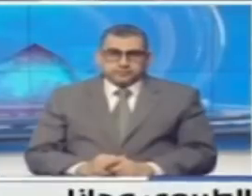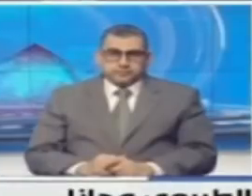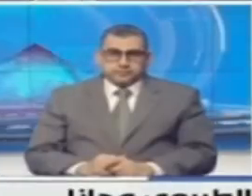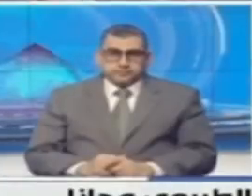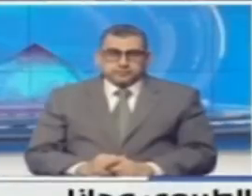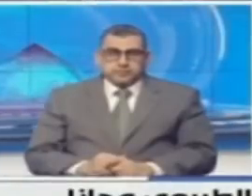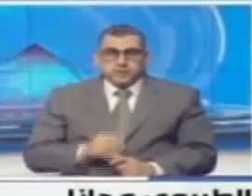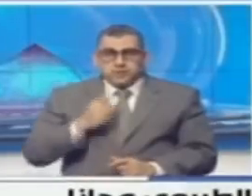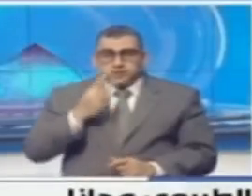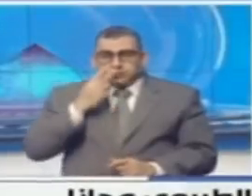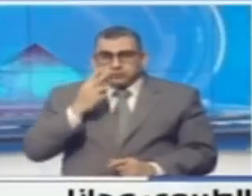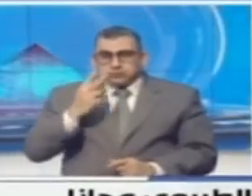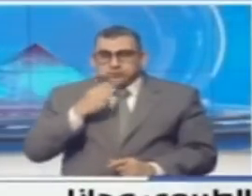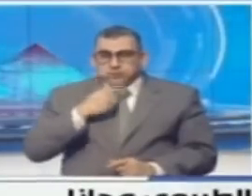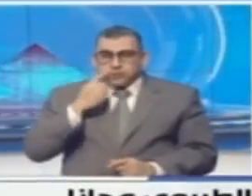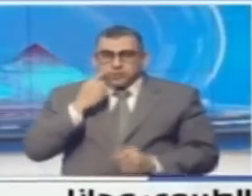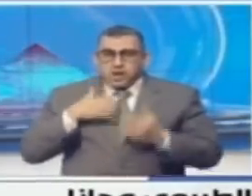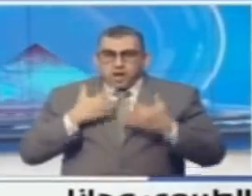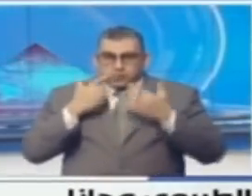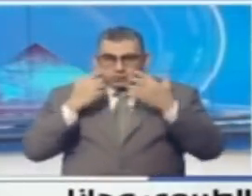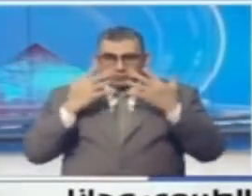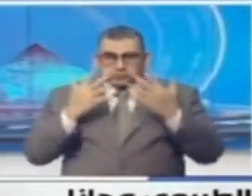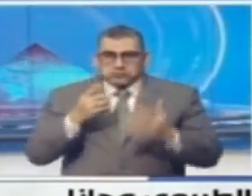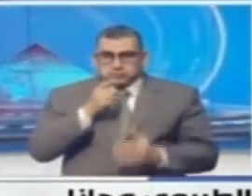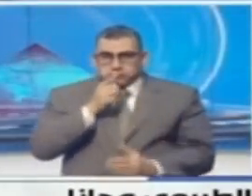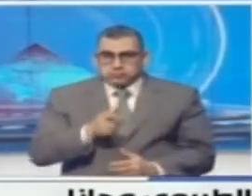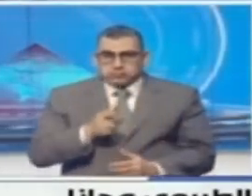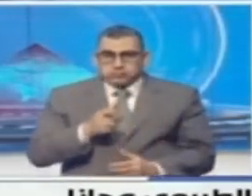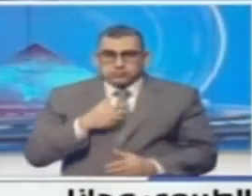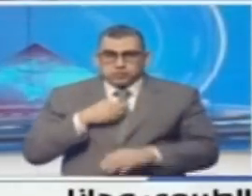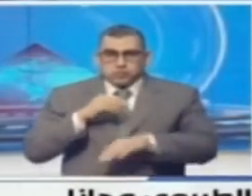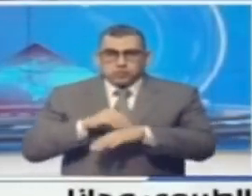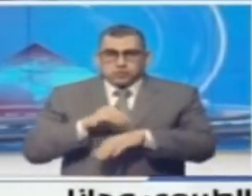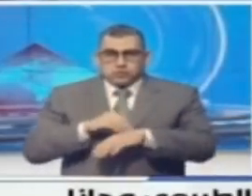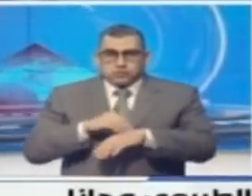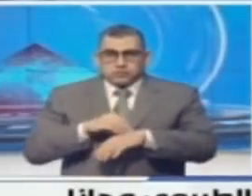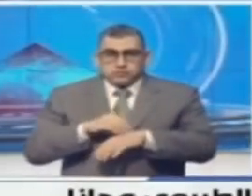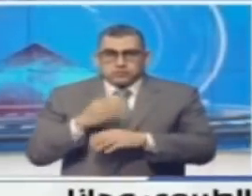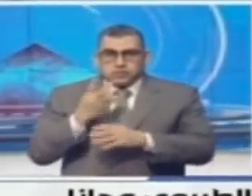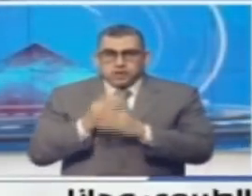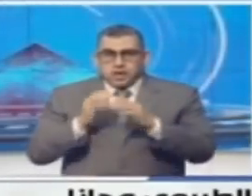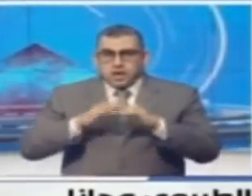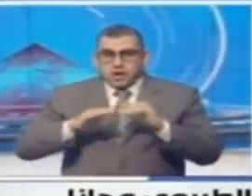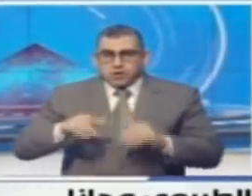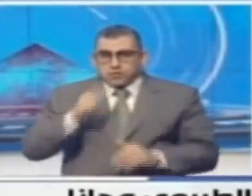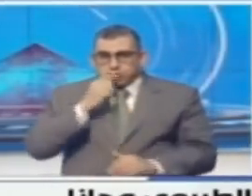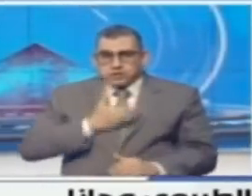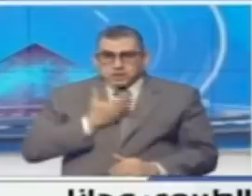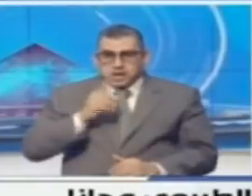الهوية البصرية اللي اتقالت ديت، احنا قلنا ان أسوان العيد بتاعها يوم